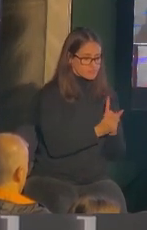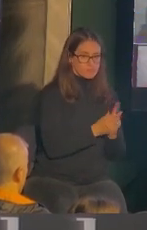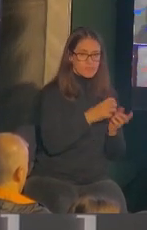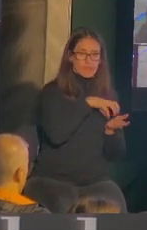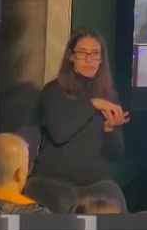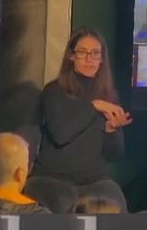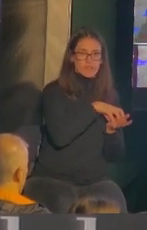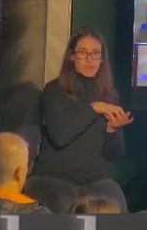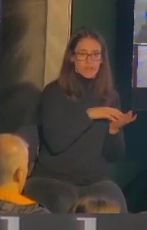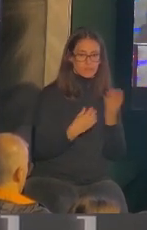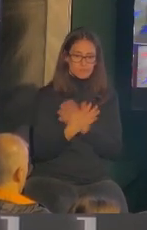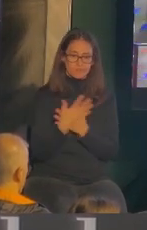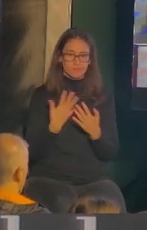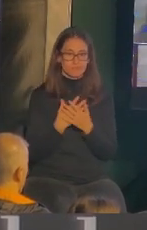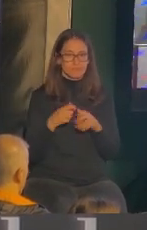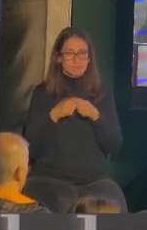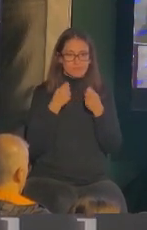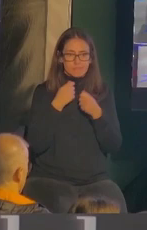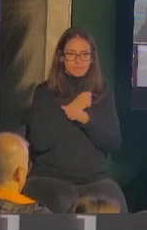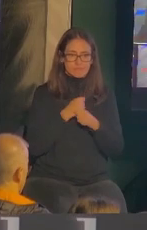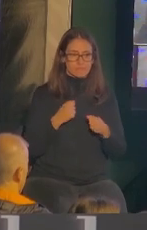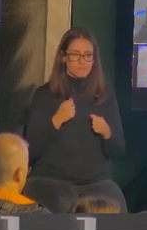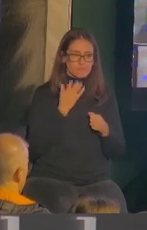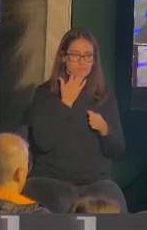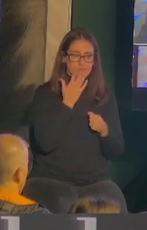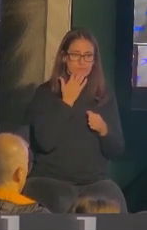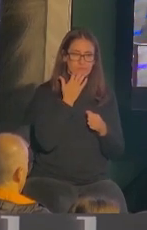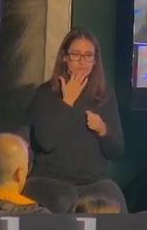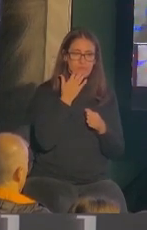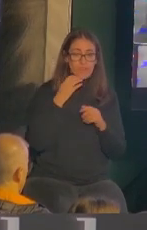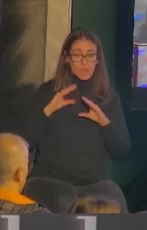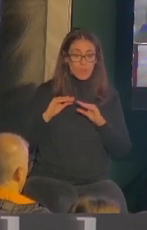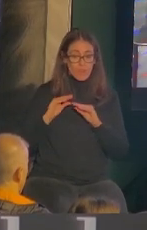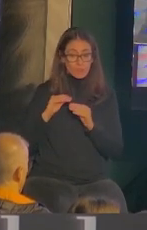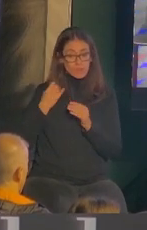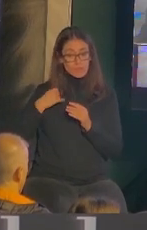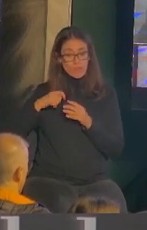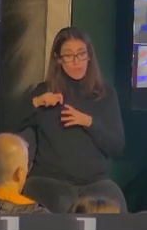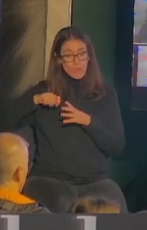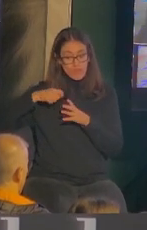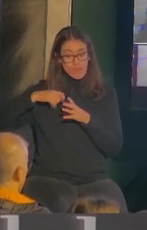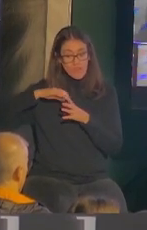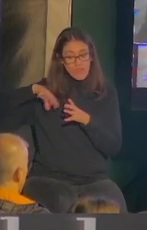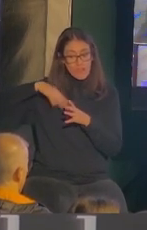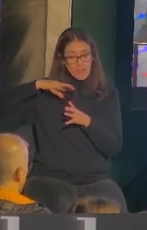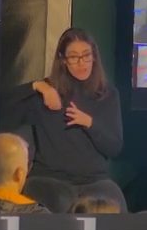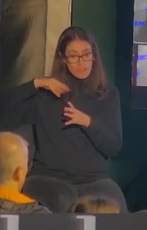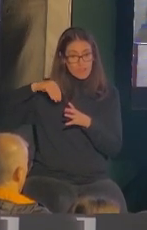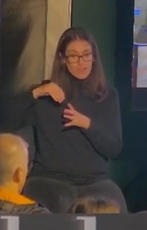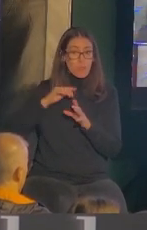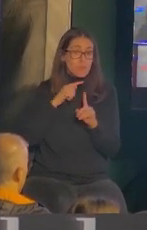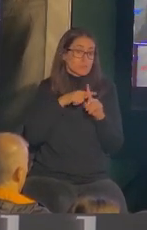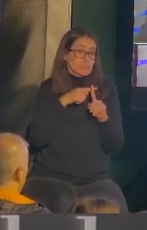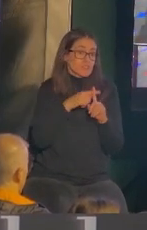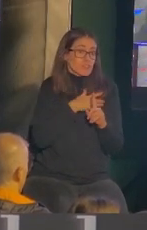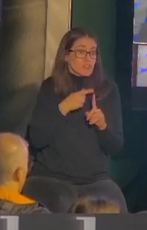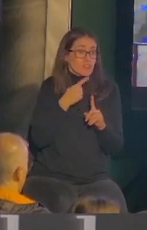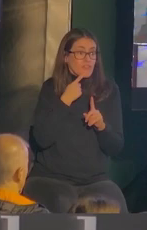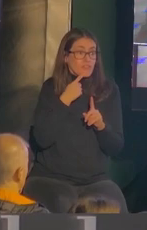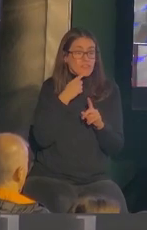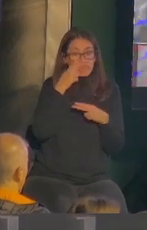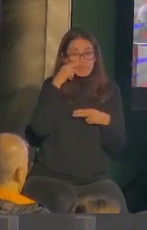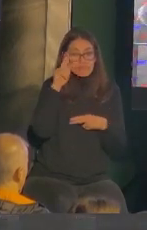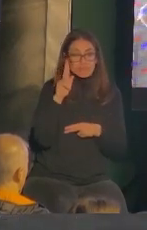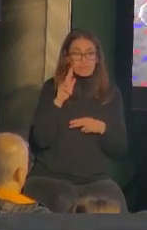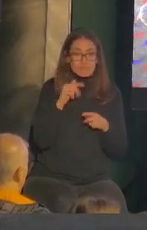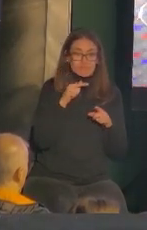no ho podríem barrejar. Però en aquest cas, com que estem treballant amb la clara, la part positiva que té és que no importa que